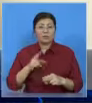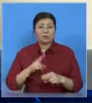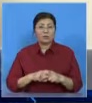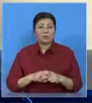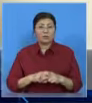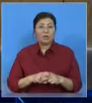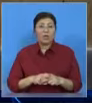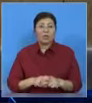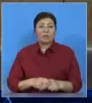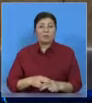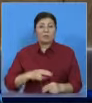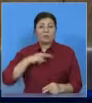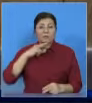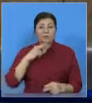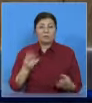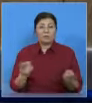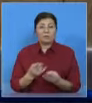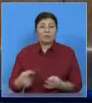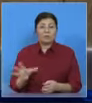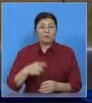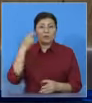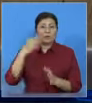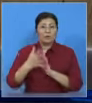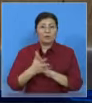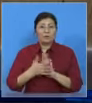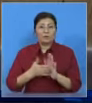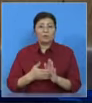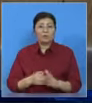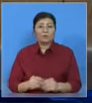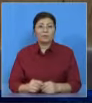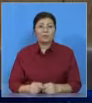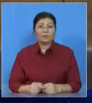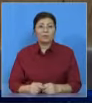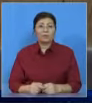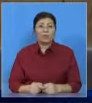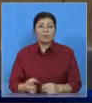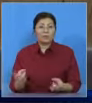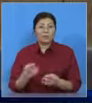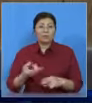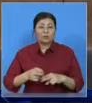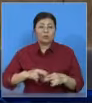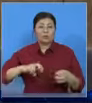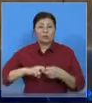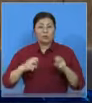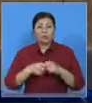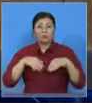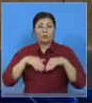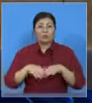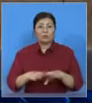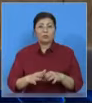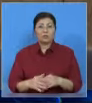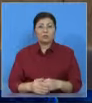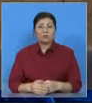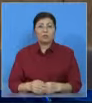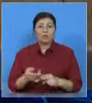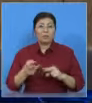знаете. Мы это реально понимаем и идем к тому, чтобы вот этот вопрос достаточно правильно урегулировать. Почему?